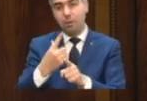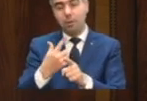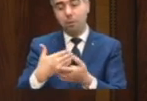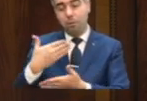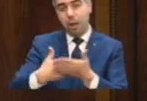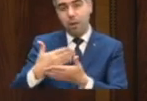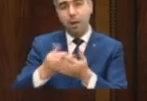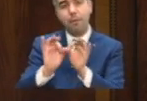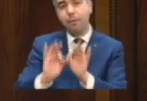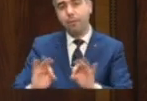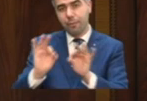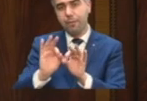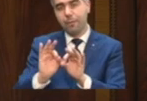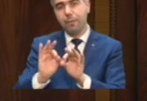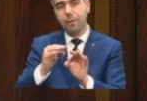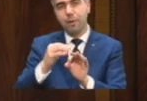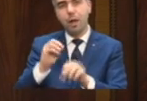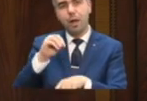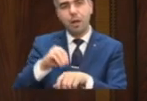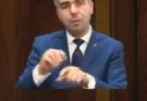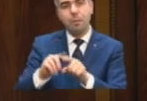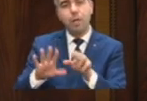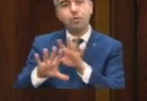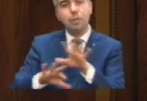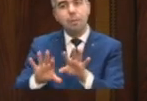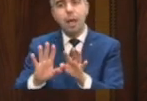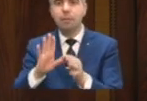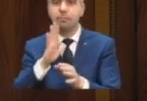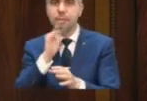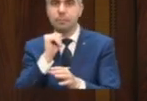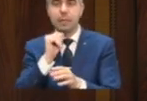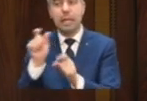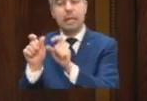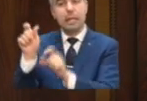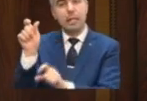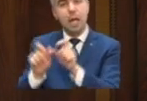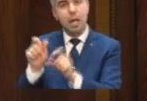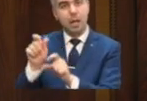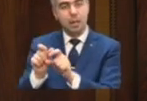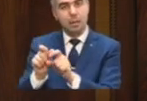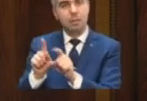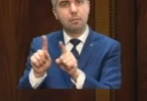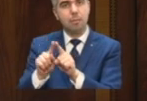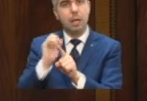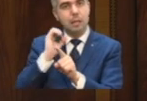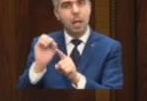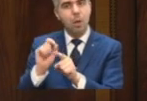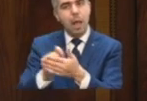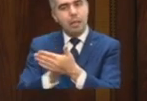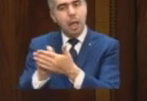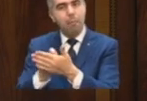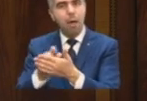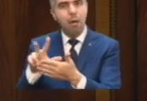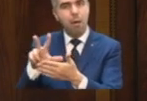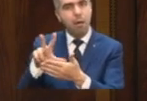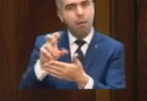مهيكل ولكن اللي هو غير اجتماعي، وهادو كيمشيو للناس اللي هما دايرين حساباتهم واللي عارفين بأن